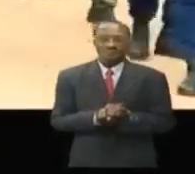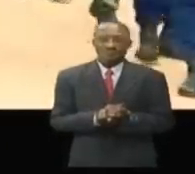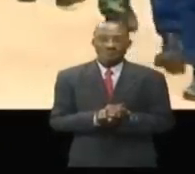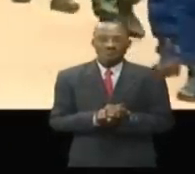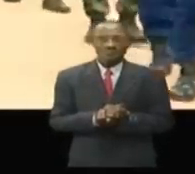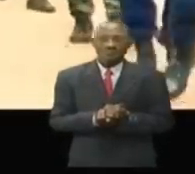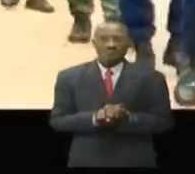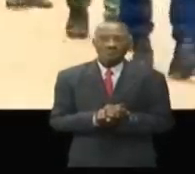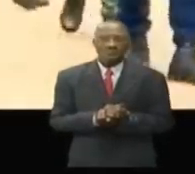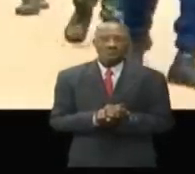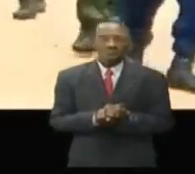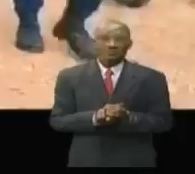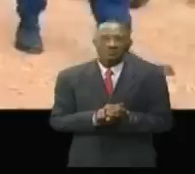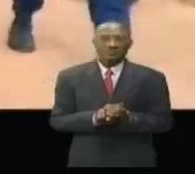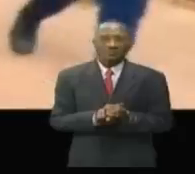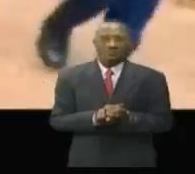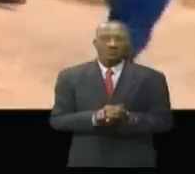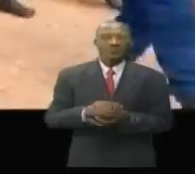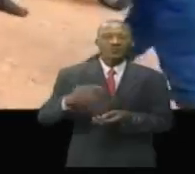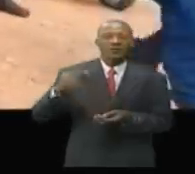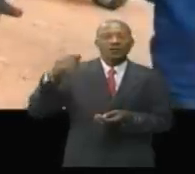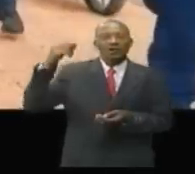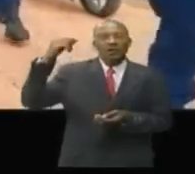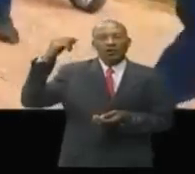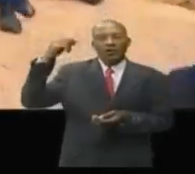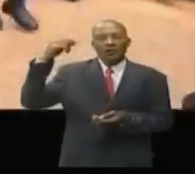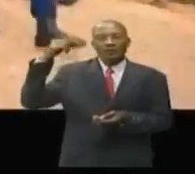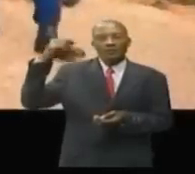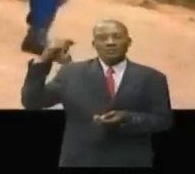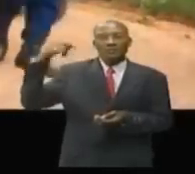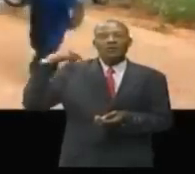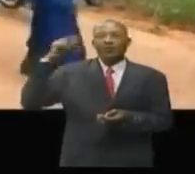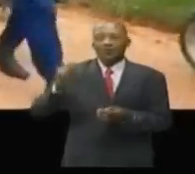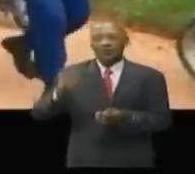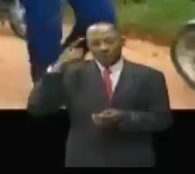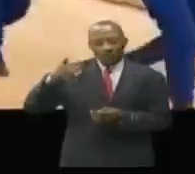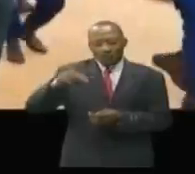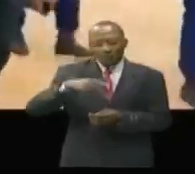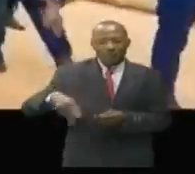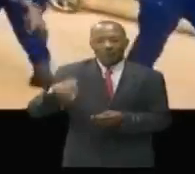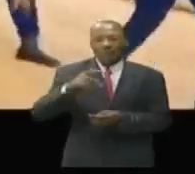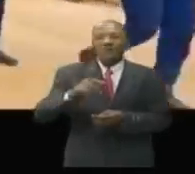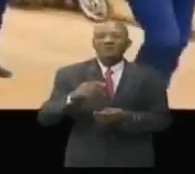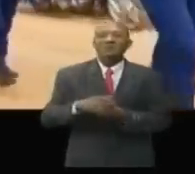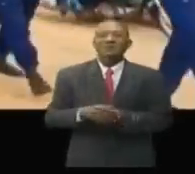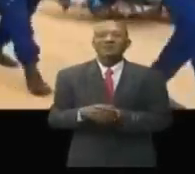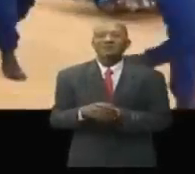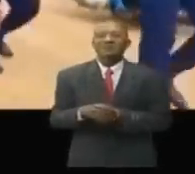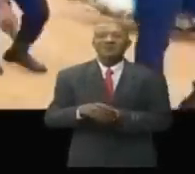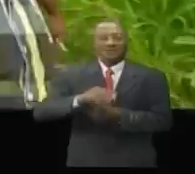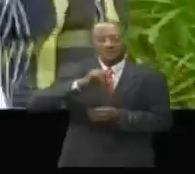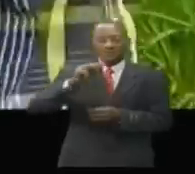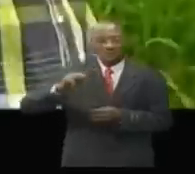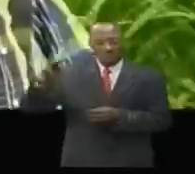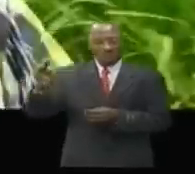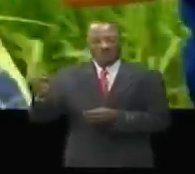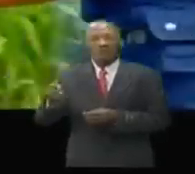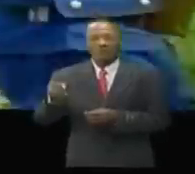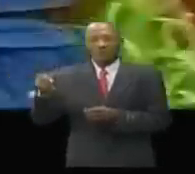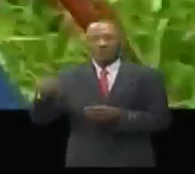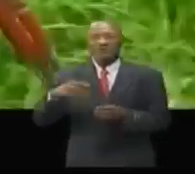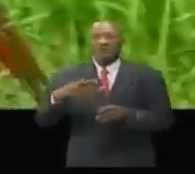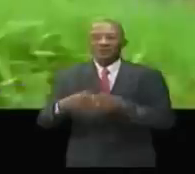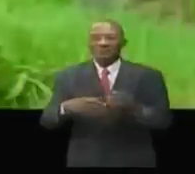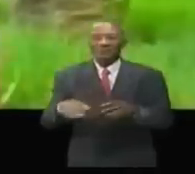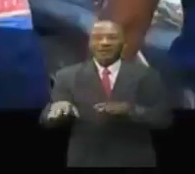Une journée bien chargée pour le gouverneur intérimaire du Maniema, Tol Matet. Ce vendredi 23 septembre, Afan Idriss Mangala